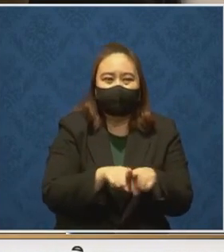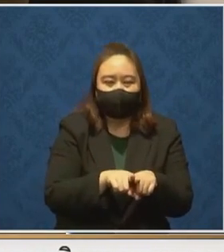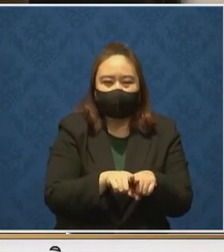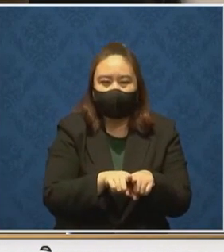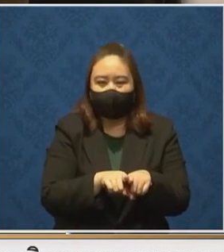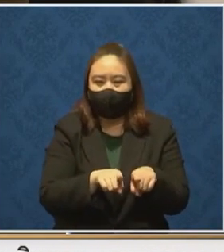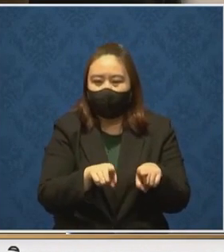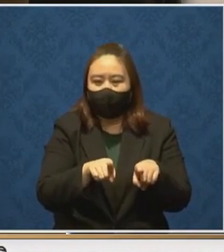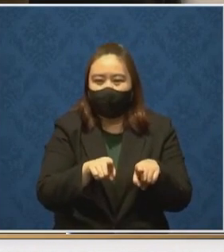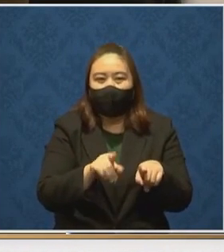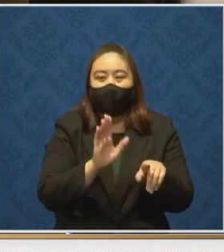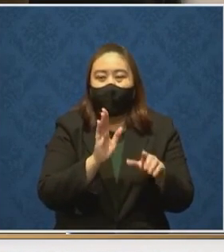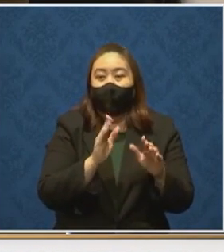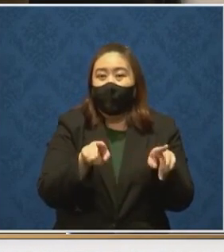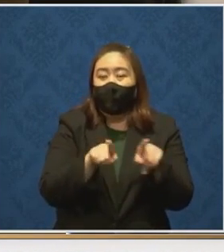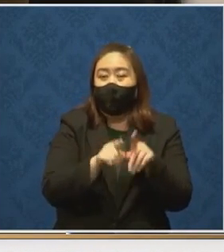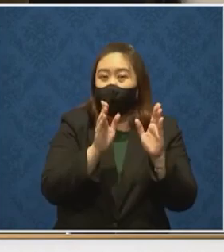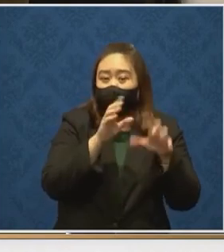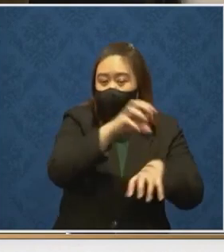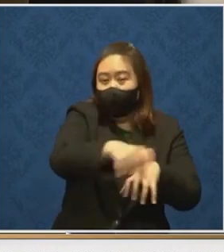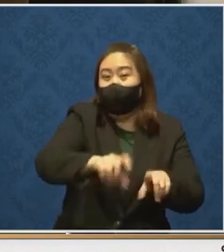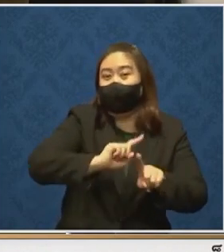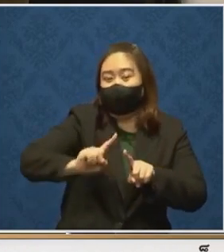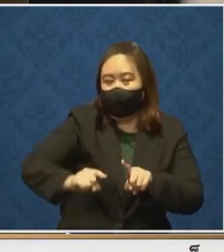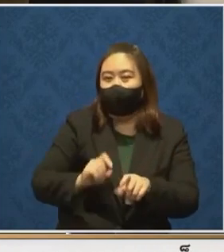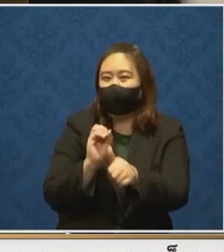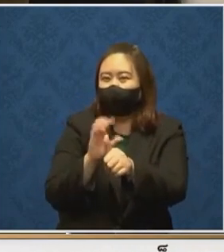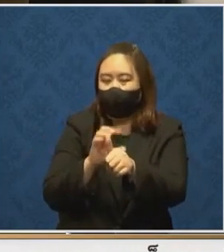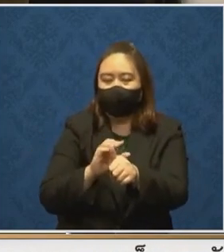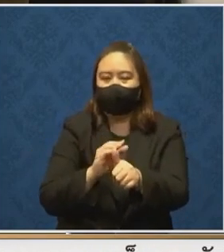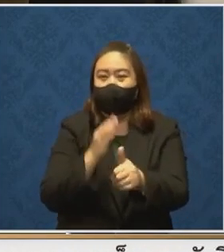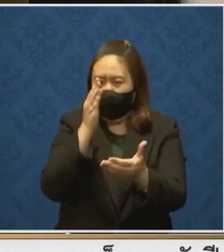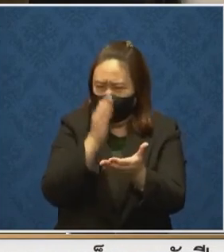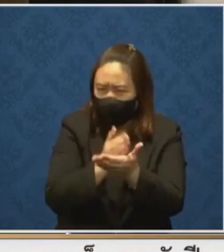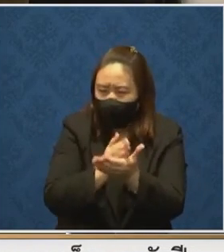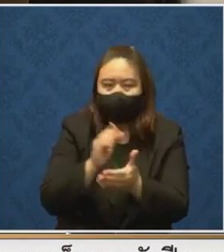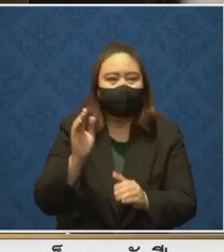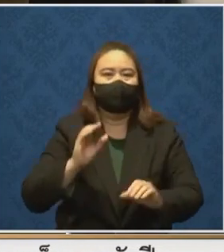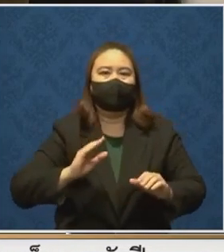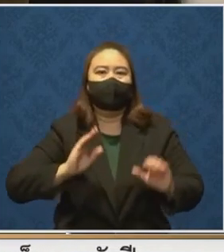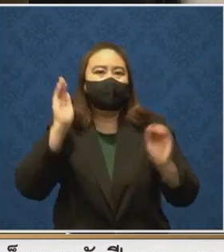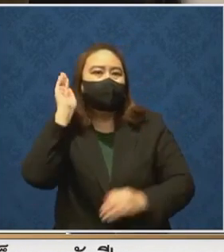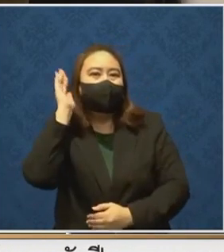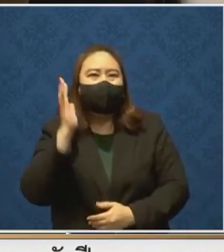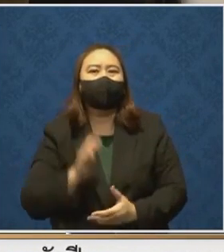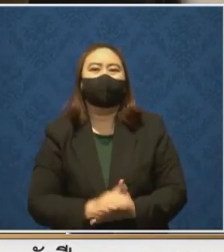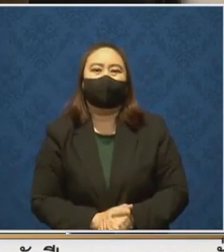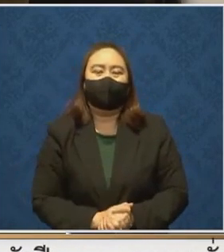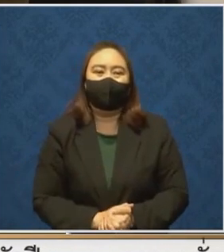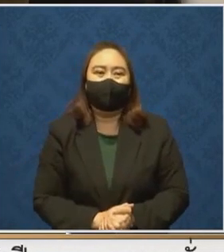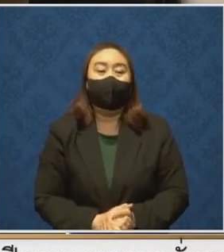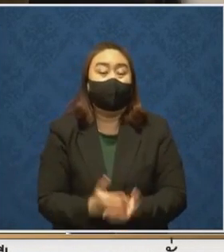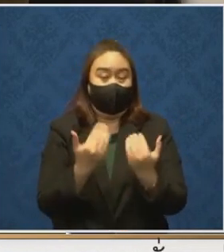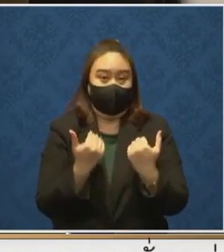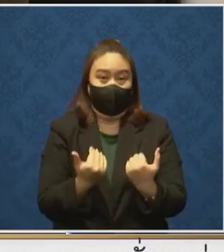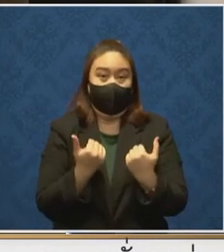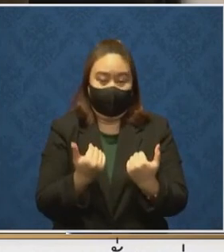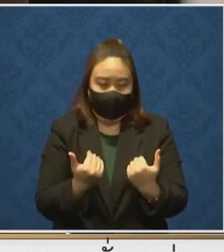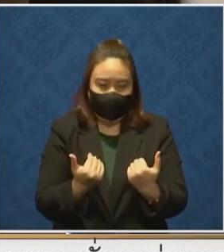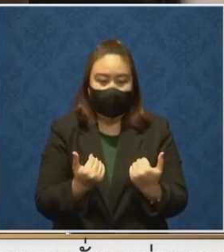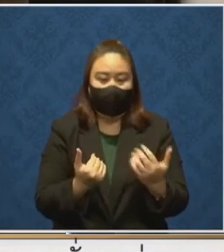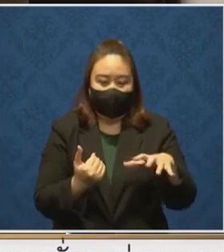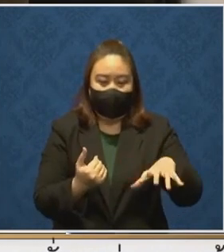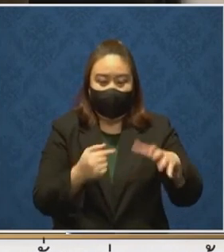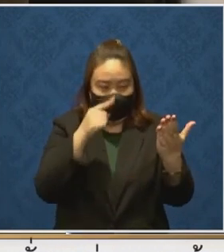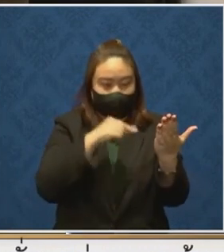ทันทวงทีตามคำแนะนำตกทุ้งของหนอยงที่เกี่วข้องโยเฉพาะสำนกงานอายการสูงสุดทำให้ตอนนี้ทุกตารางพื้น